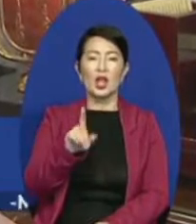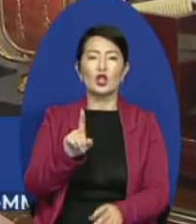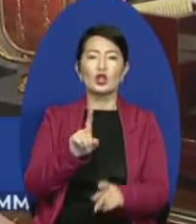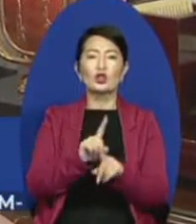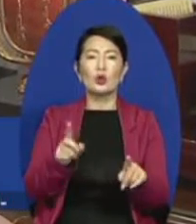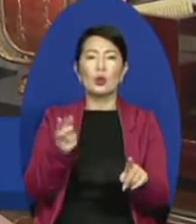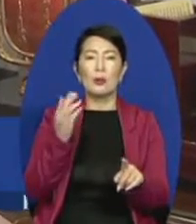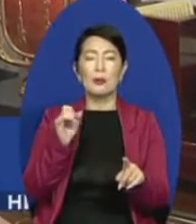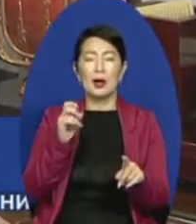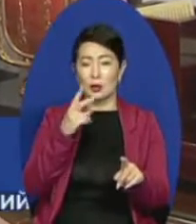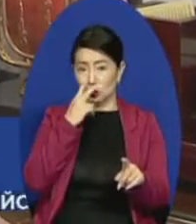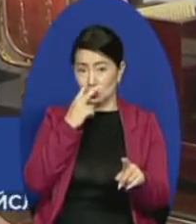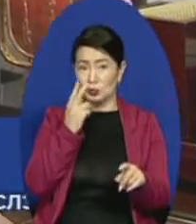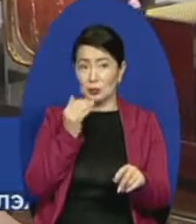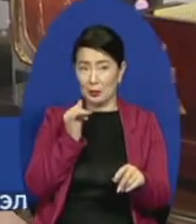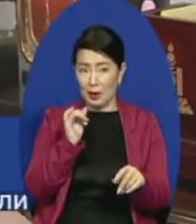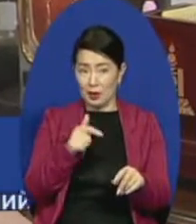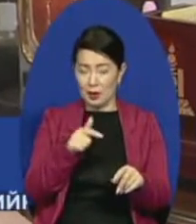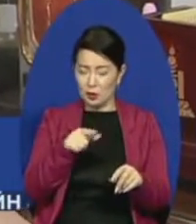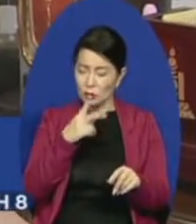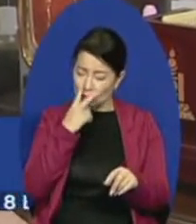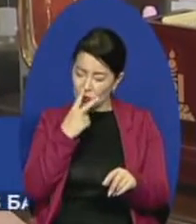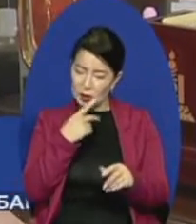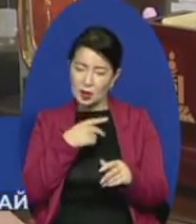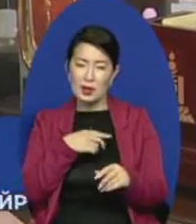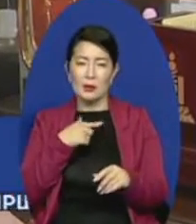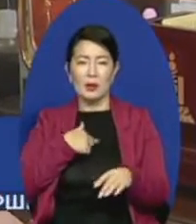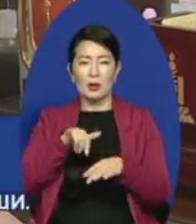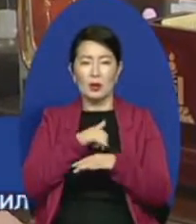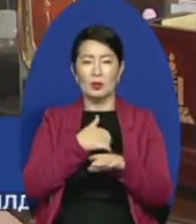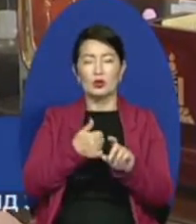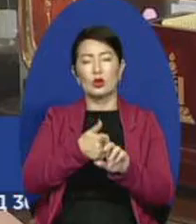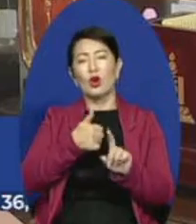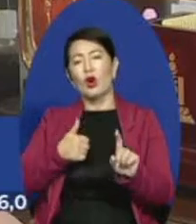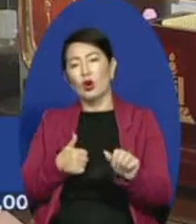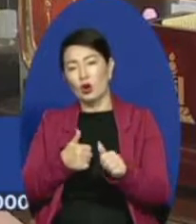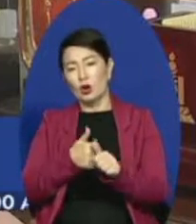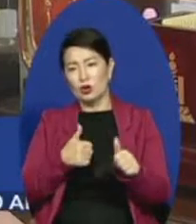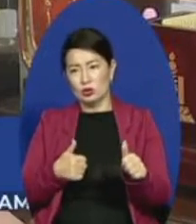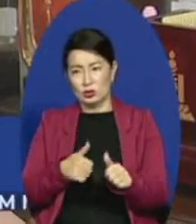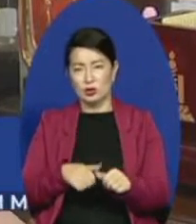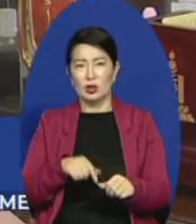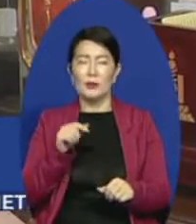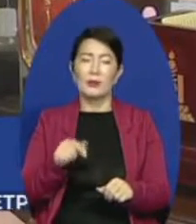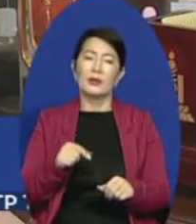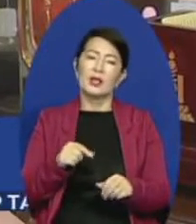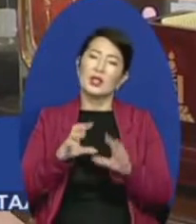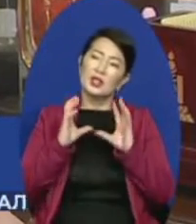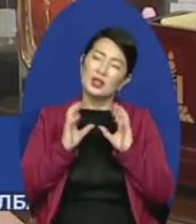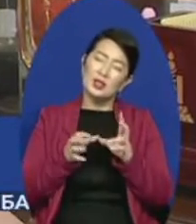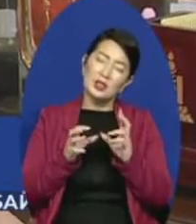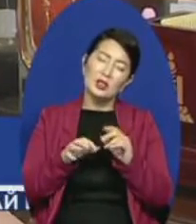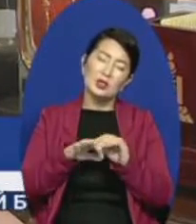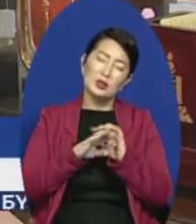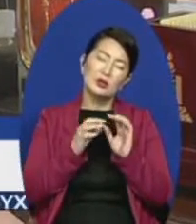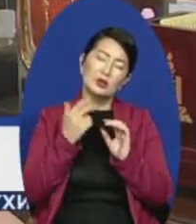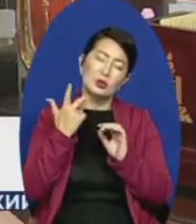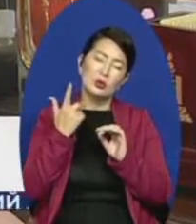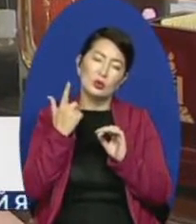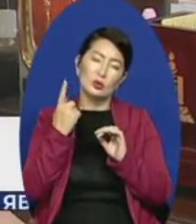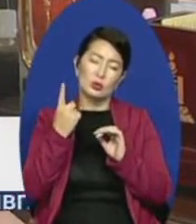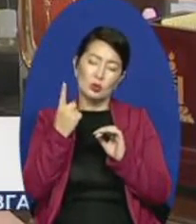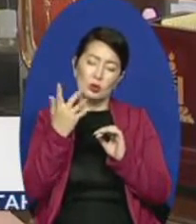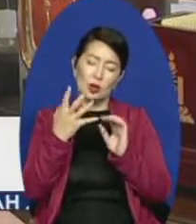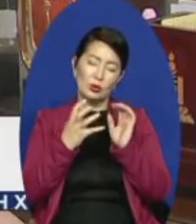дээр байдгийг. За энэ үзүүлэлтээр харин манай улс нэлээд ухралттай яваа. Дэлхийн 159 орноос